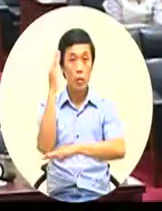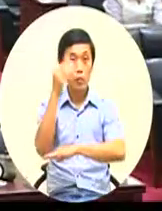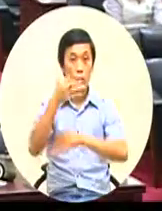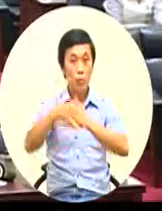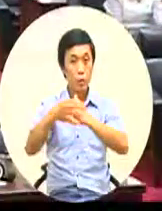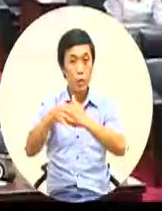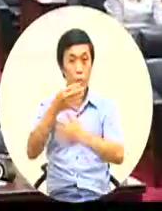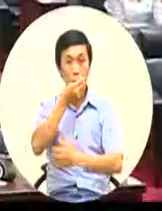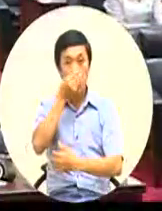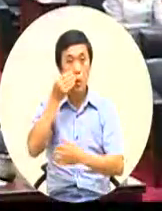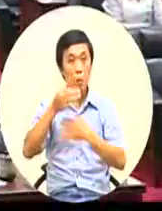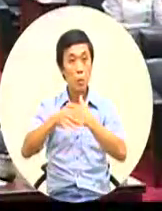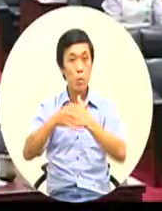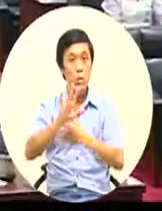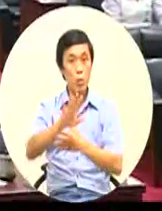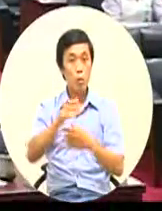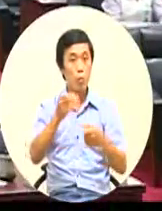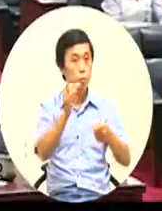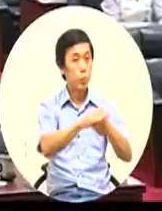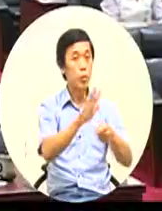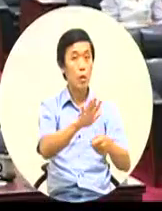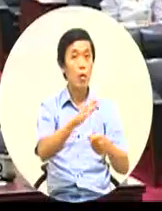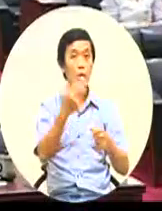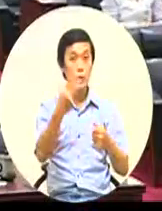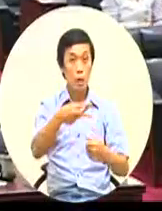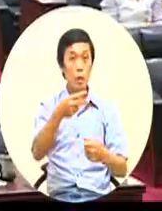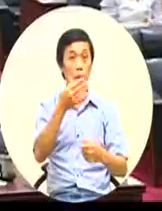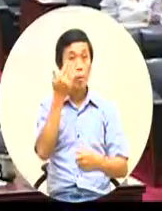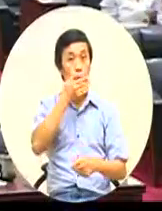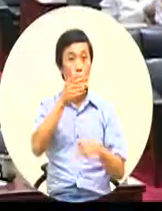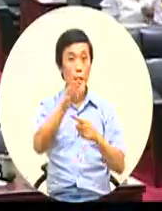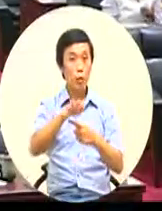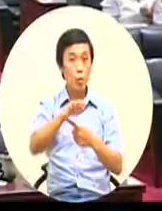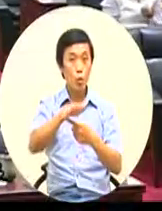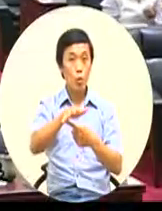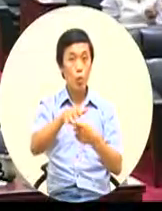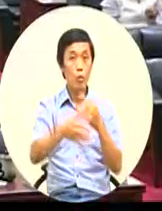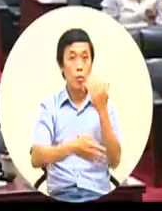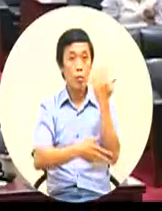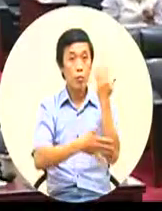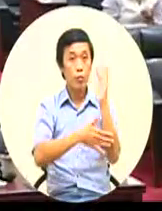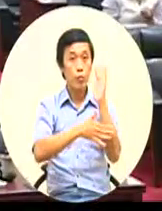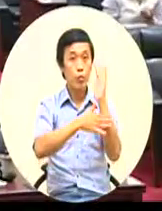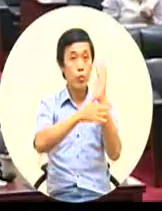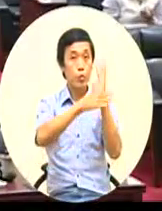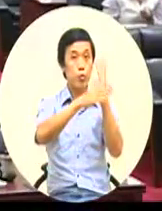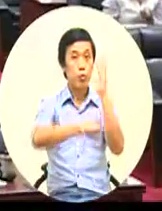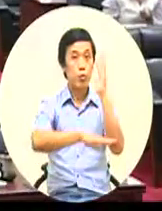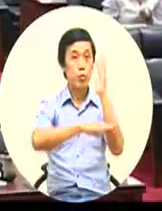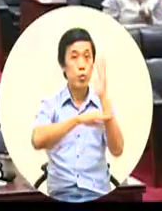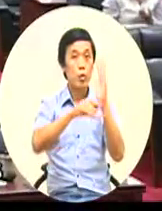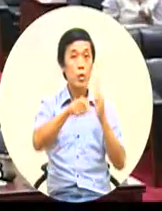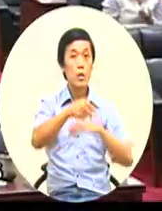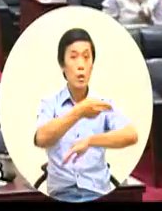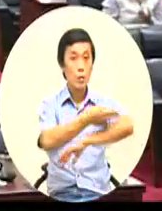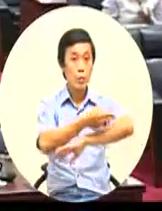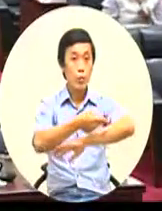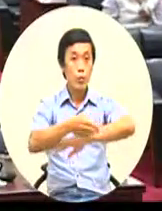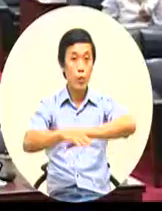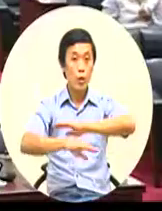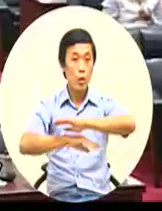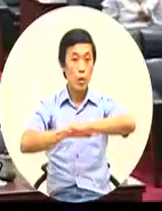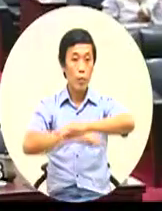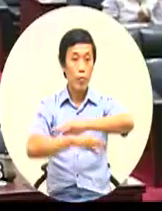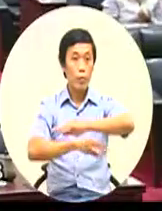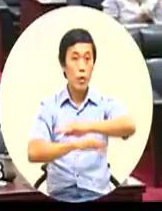还有美浓的淹水呢，从横沟，问题是在横沟的水溢出来啊，